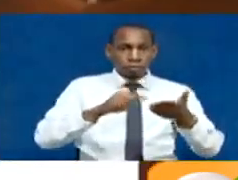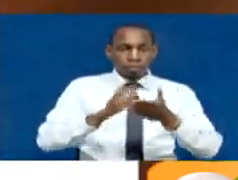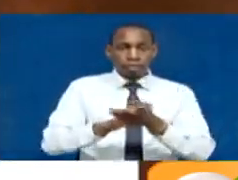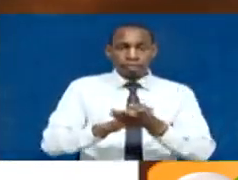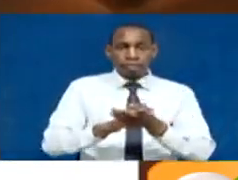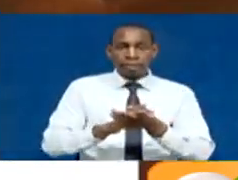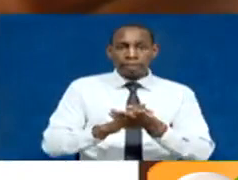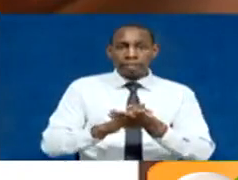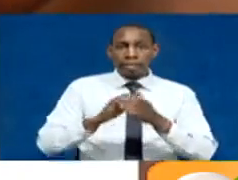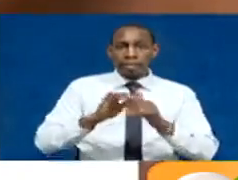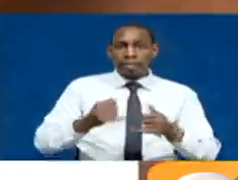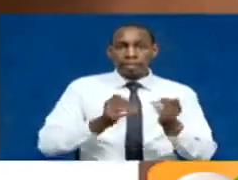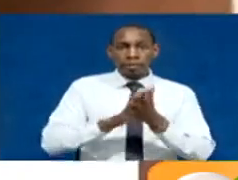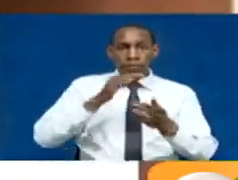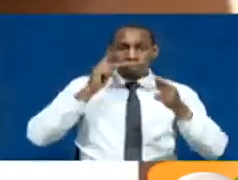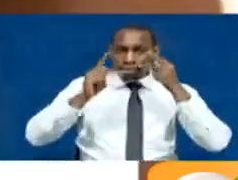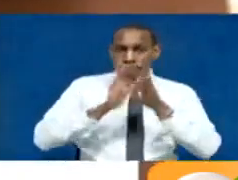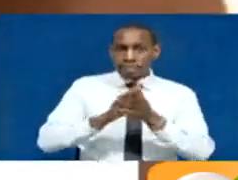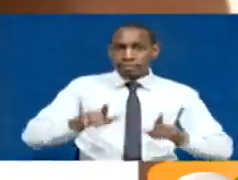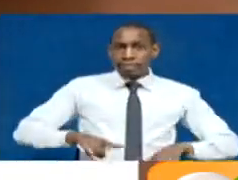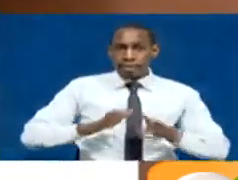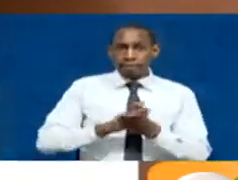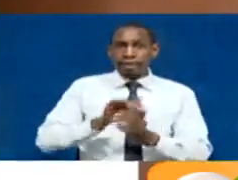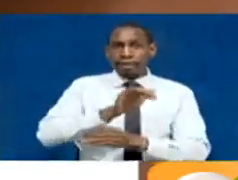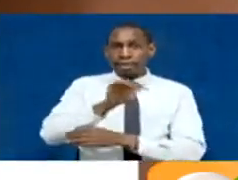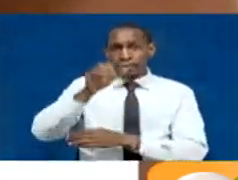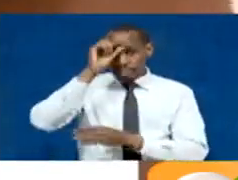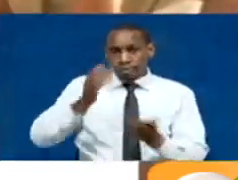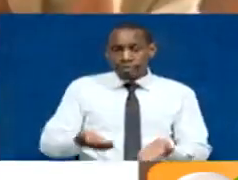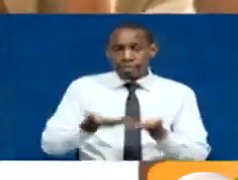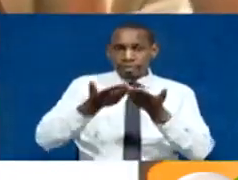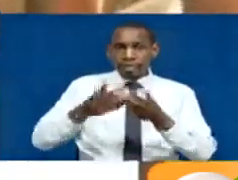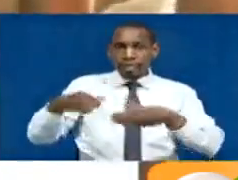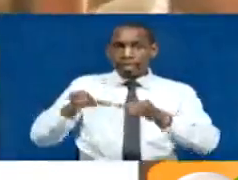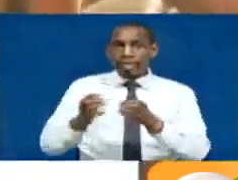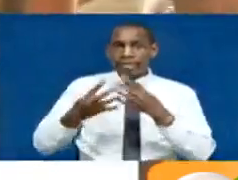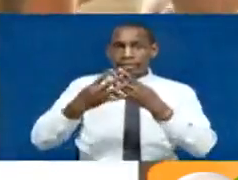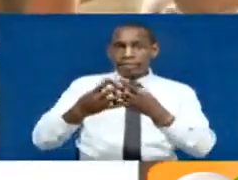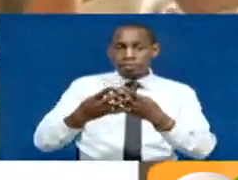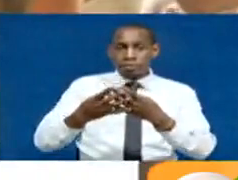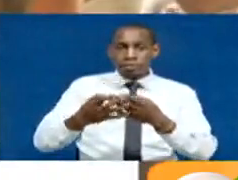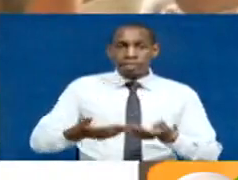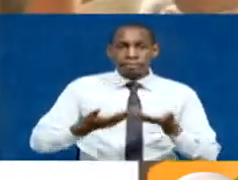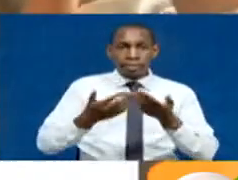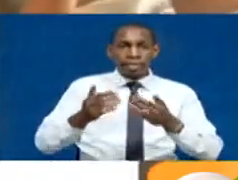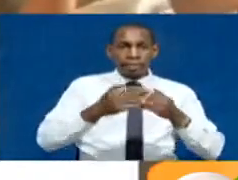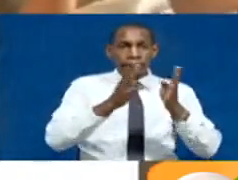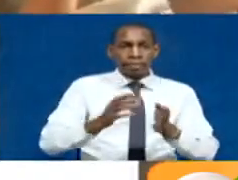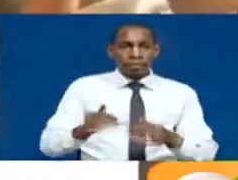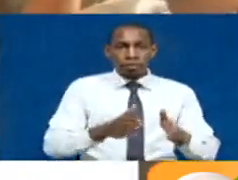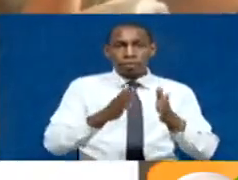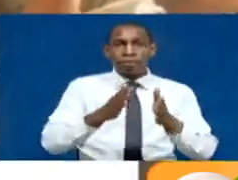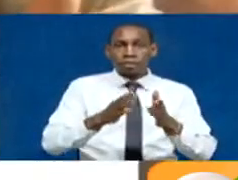ari mpya ya maisha, huku akirai serikali kuimarisha hali ya madarasa ya gerezani ili kuwapa wafungwa wengine nafasi mwafaka